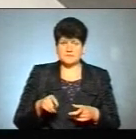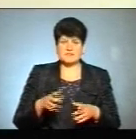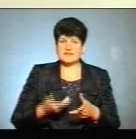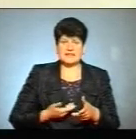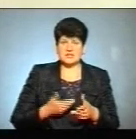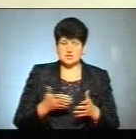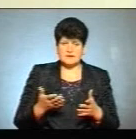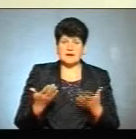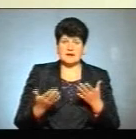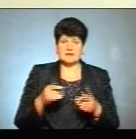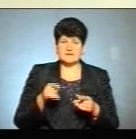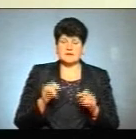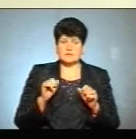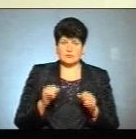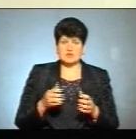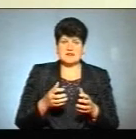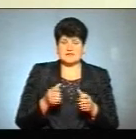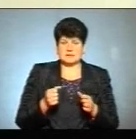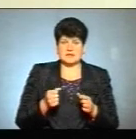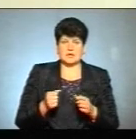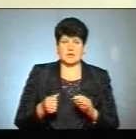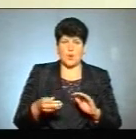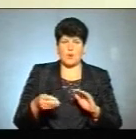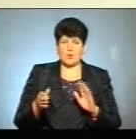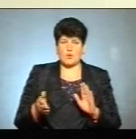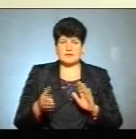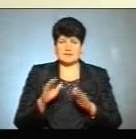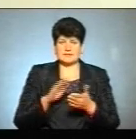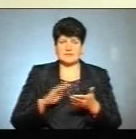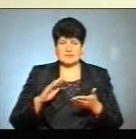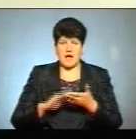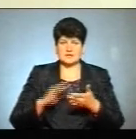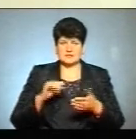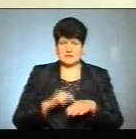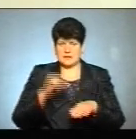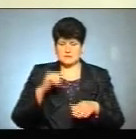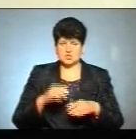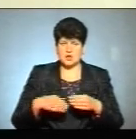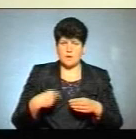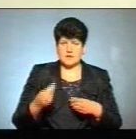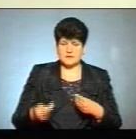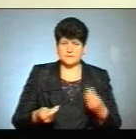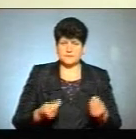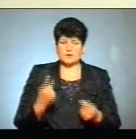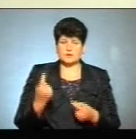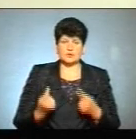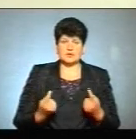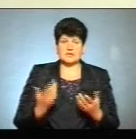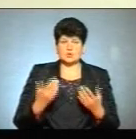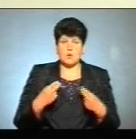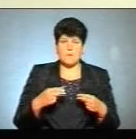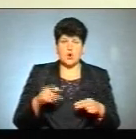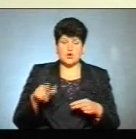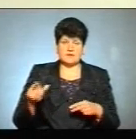не живе, але він може втриматися і контактним шляхом потім передатися один одному. Так що, якщо вона,